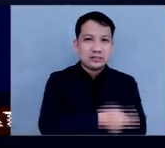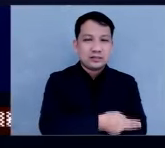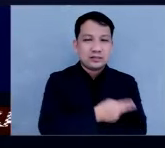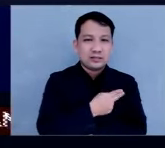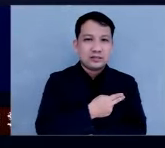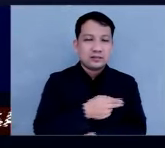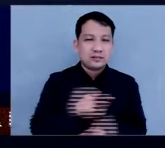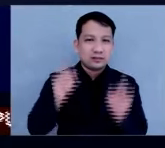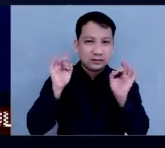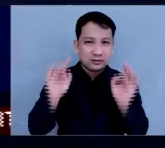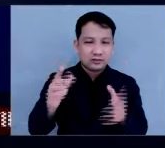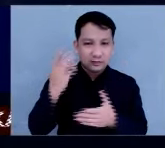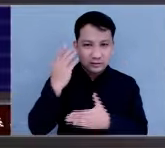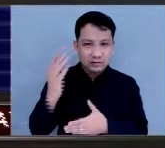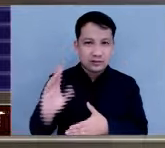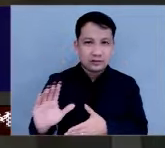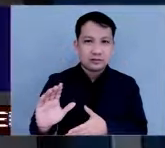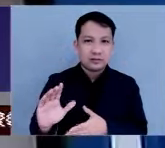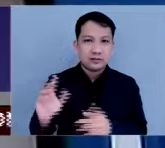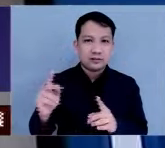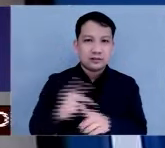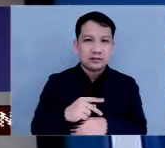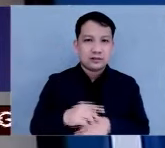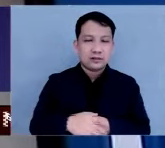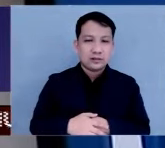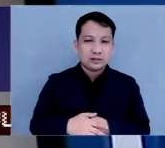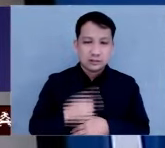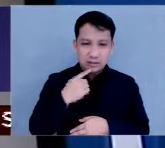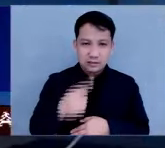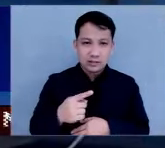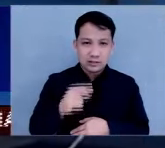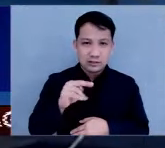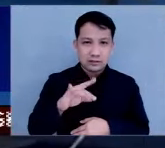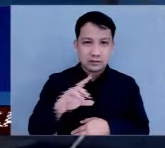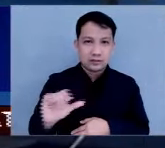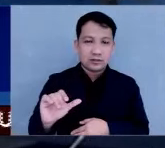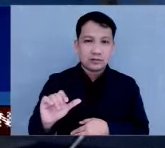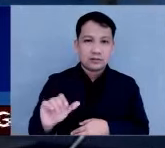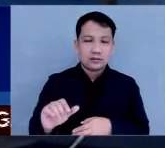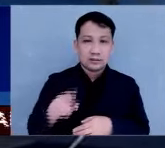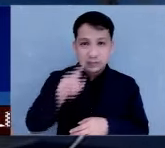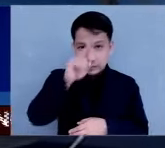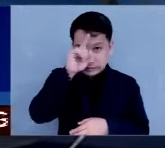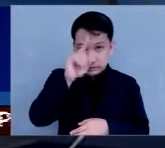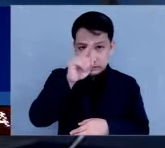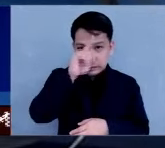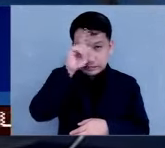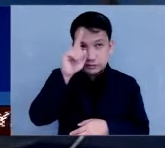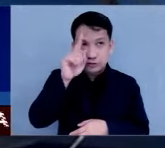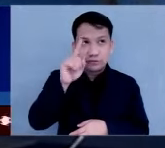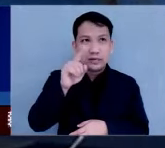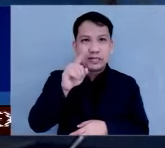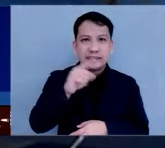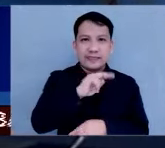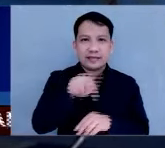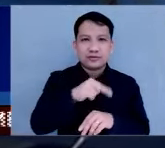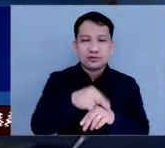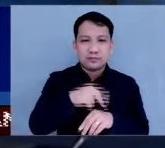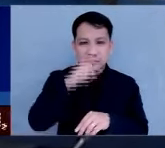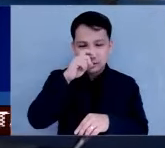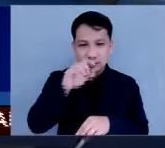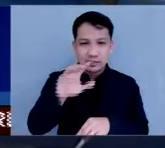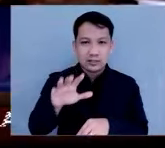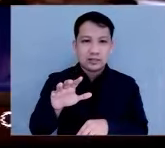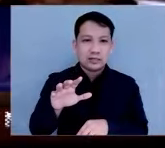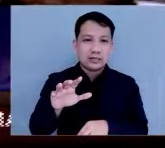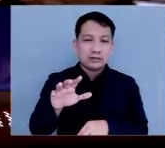Kritikal ang lagay ng isa sa mga biktima. Ayon sa Naic Police, isang German national na 65 taong gulang ang driver ng